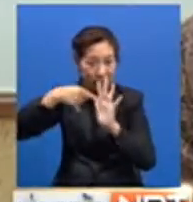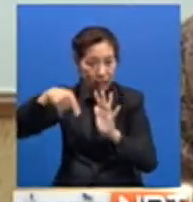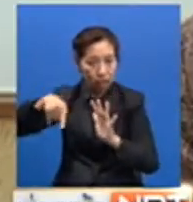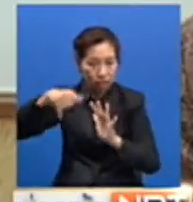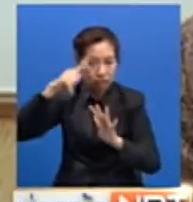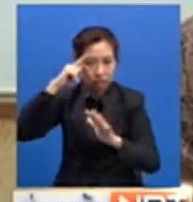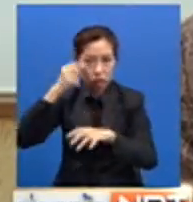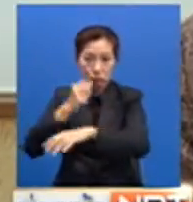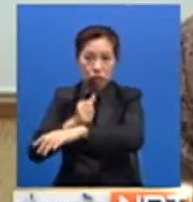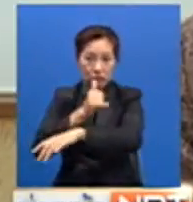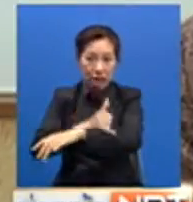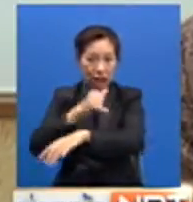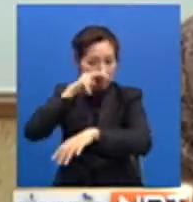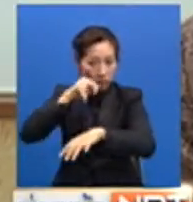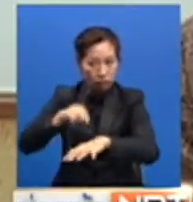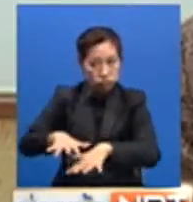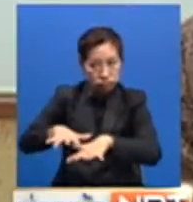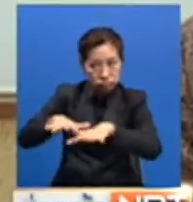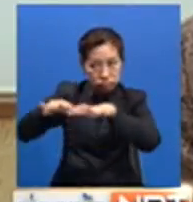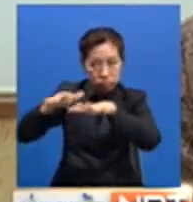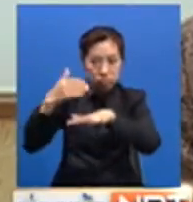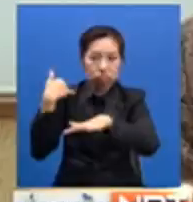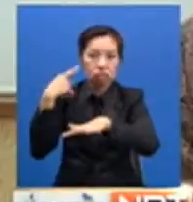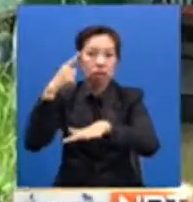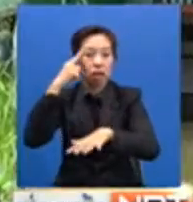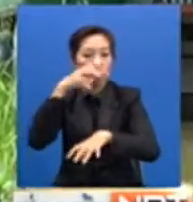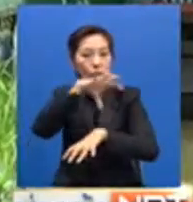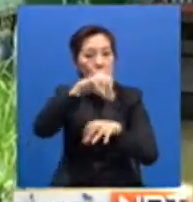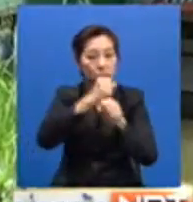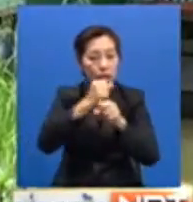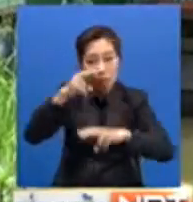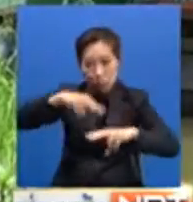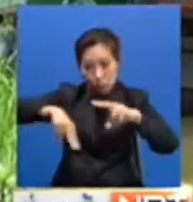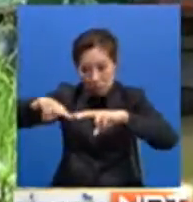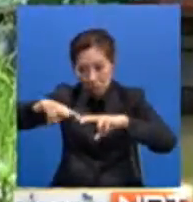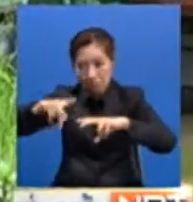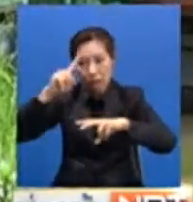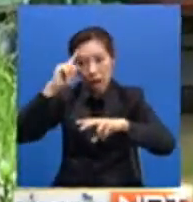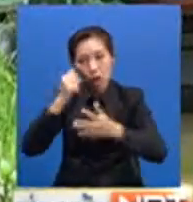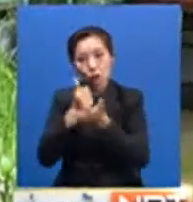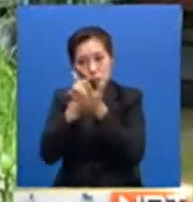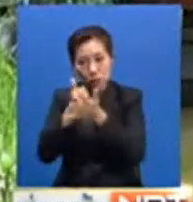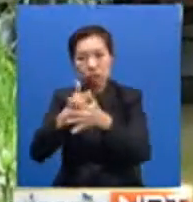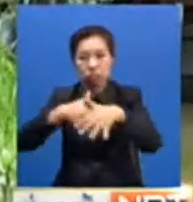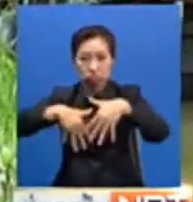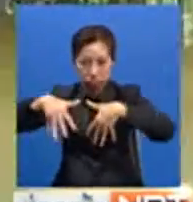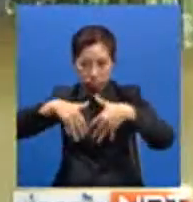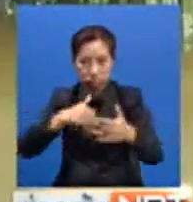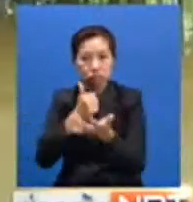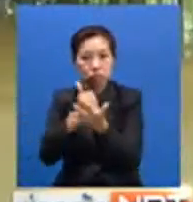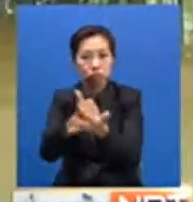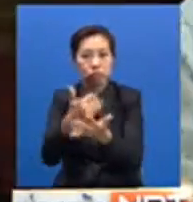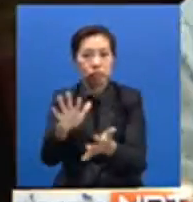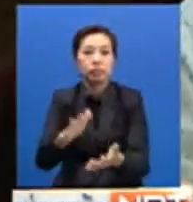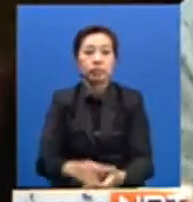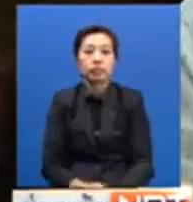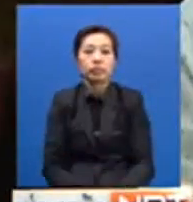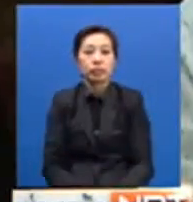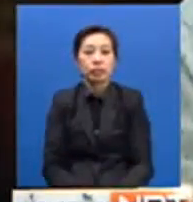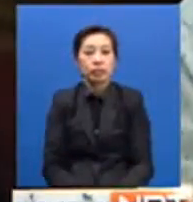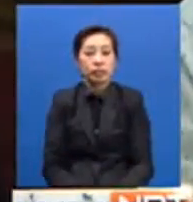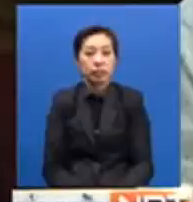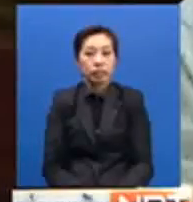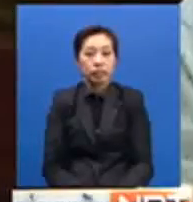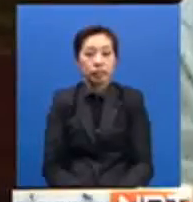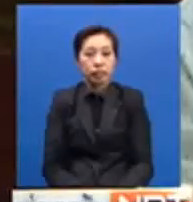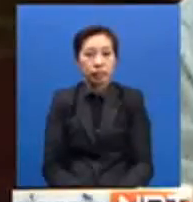องจัหวดพระนครสีอายุทยาหน่วยงานทเกี่ยวข้อง เข้าไปตรวจสบความเสียหายและช่วยเหอผู้ประสบภัแล้ขณะ